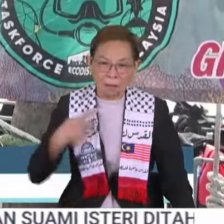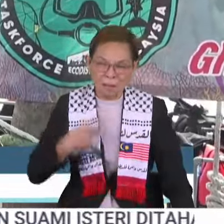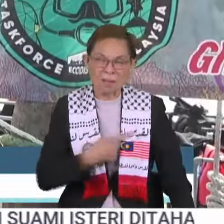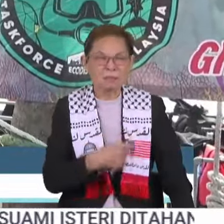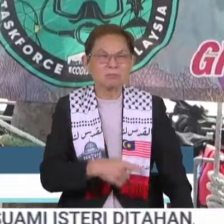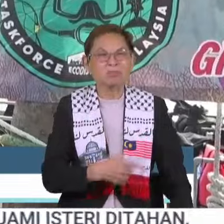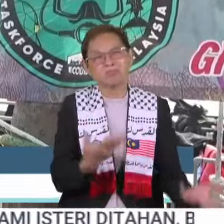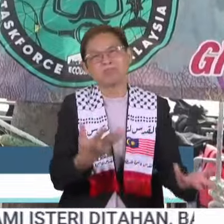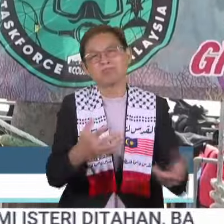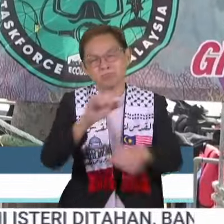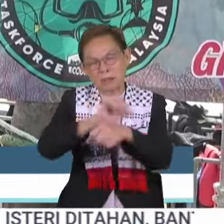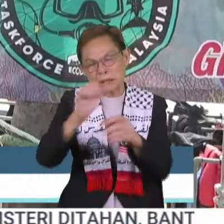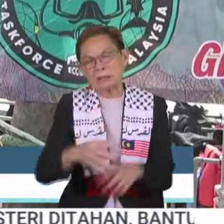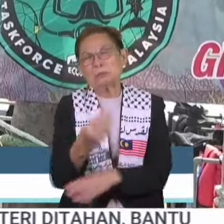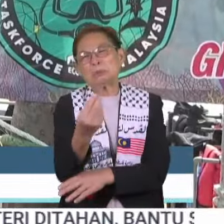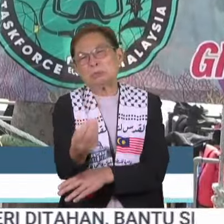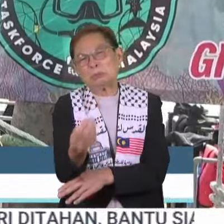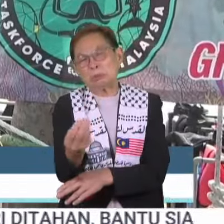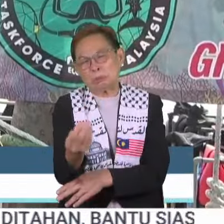manpower pun ada beberapa orang je.